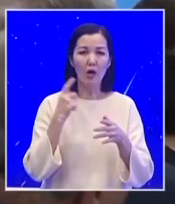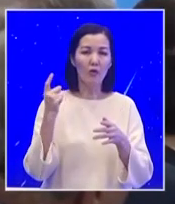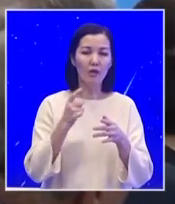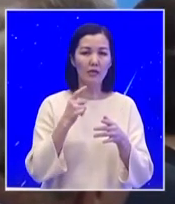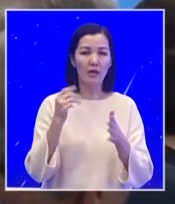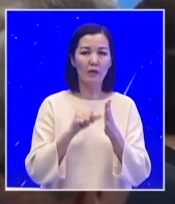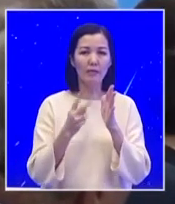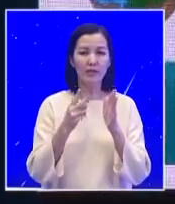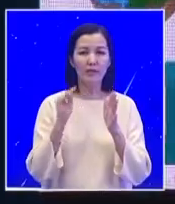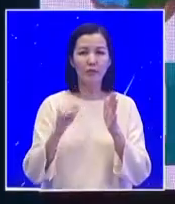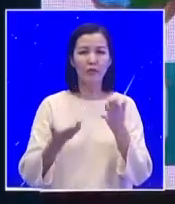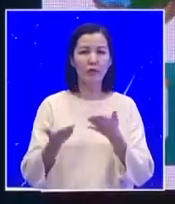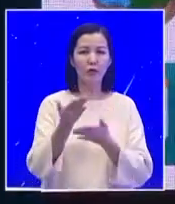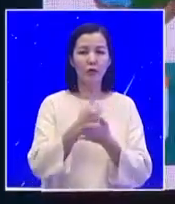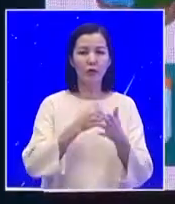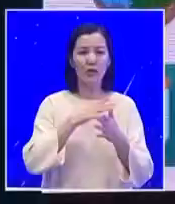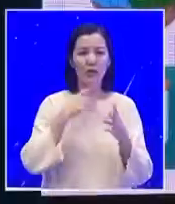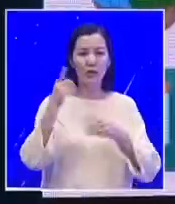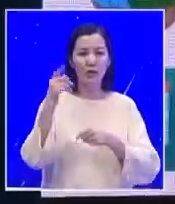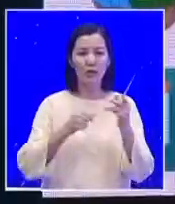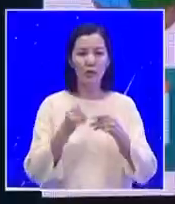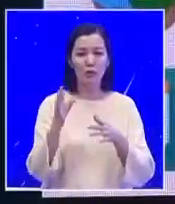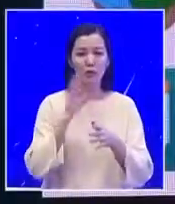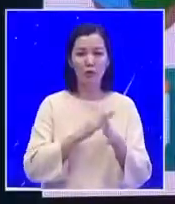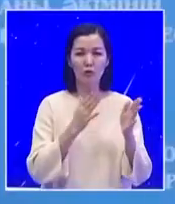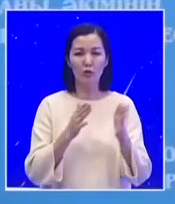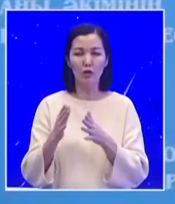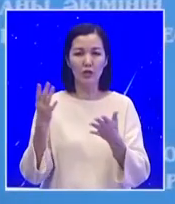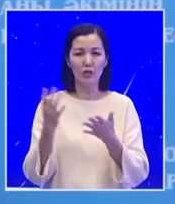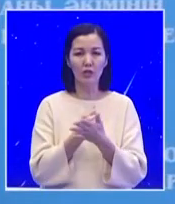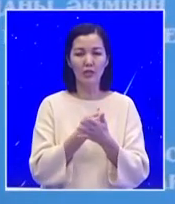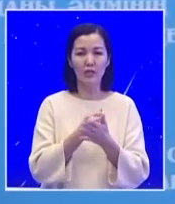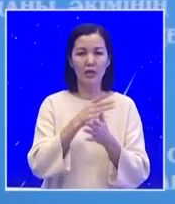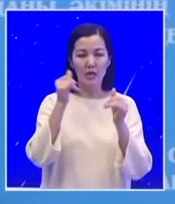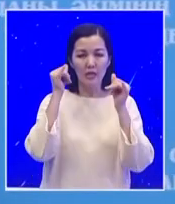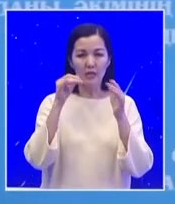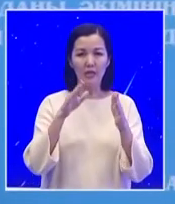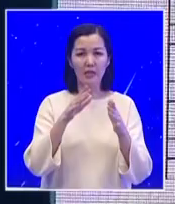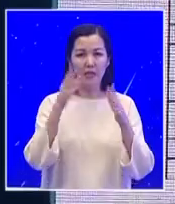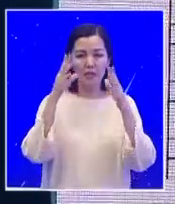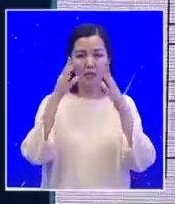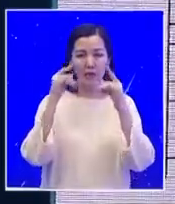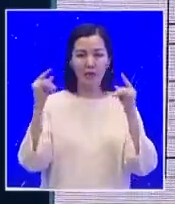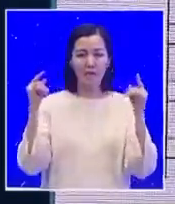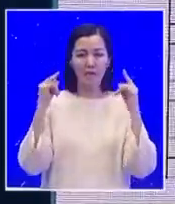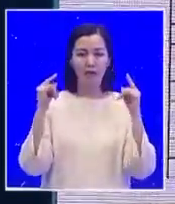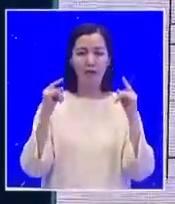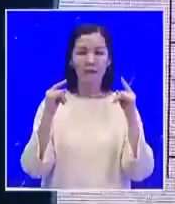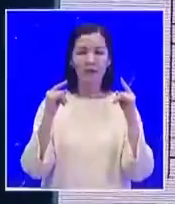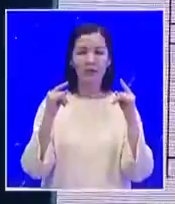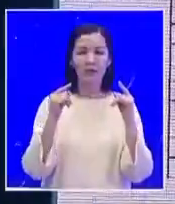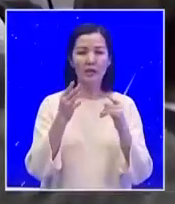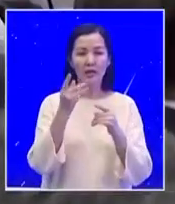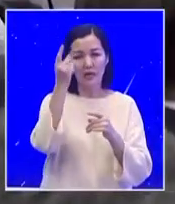тонна астық жинады. Ет сүт өндірісінде үлесі тұрақты. Жетістіктері сиыр етін Вьетнамға, балық өнімдерін Германияға экспорттай